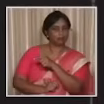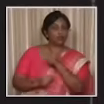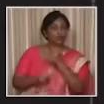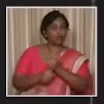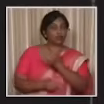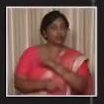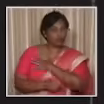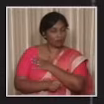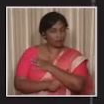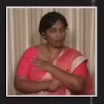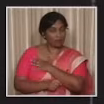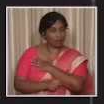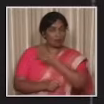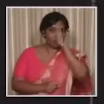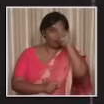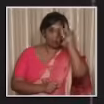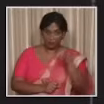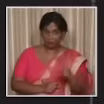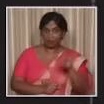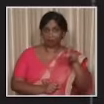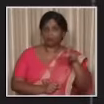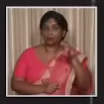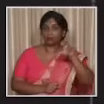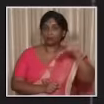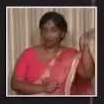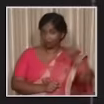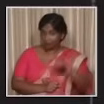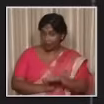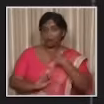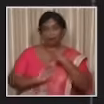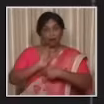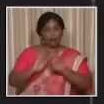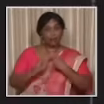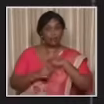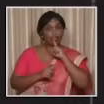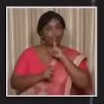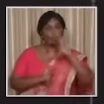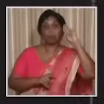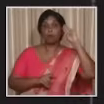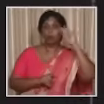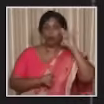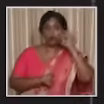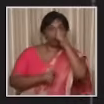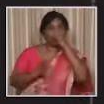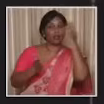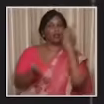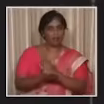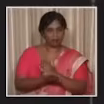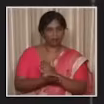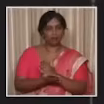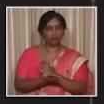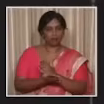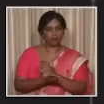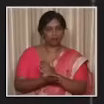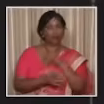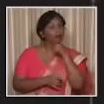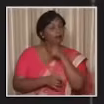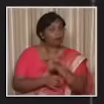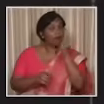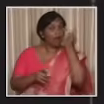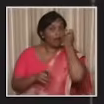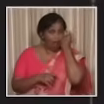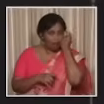ගෝඨාභය රාජපක්ෂ මහත්මයා ගෙනෙද්දි මේ රටට අපි දුන්න පොරොන්දුව තමයි දූෂණය නතර කරන එක. අන්න මේ